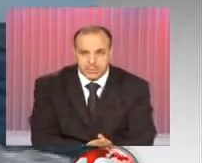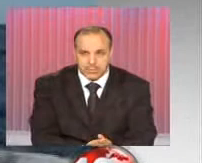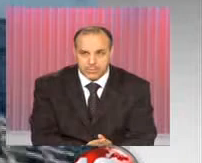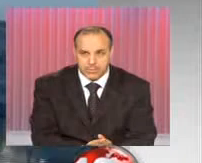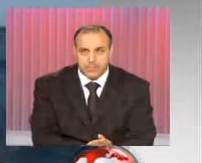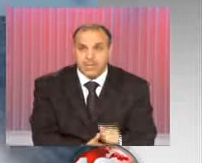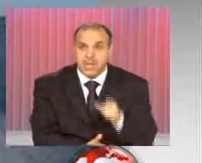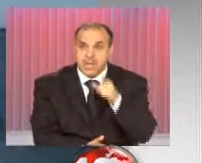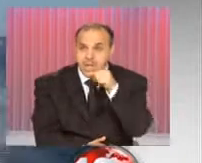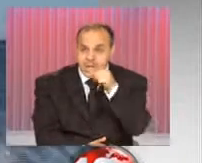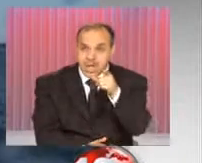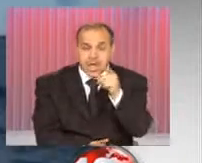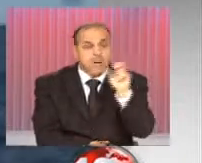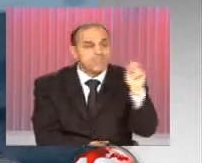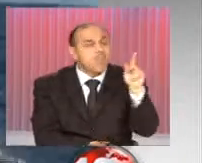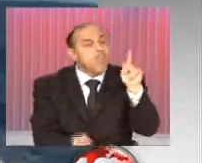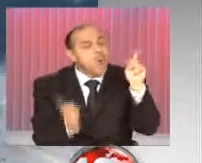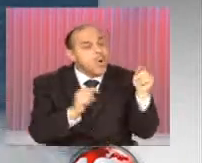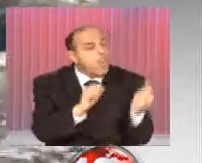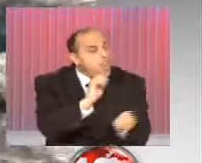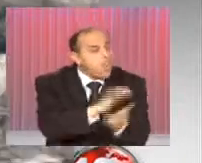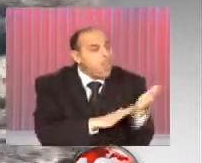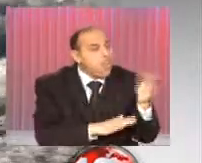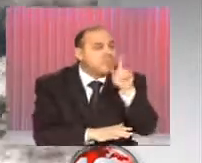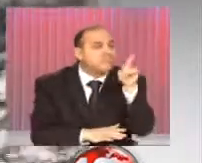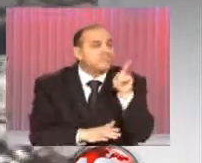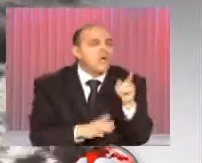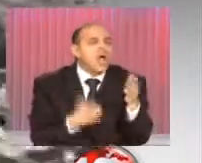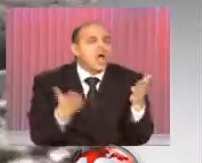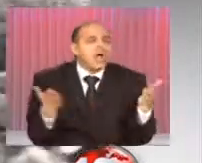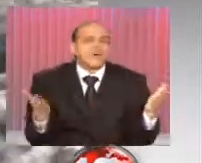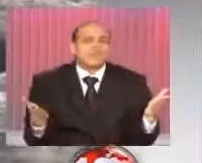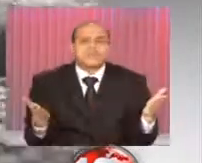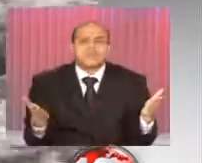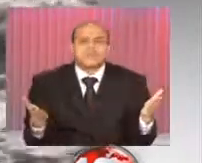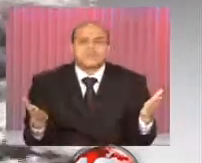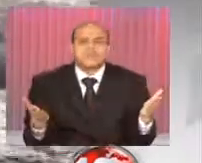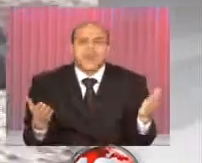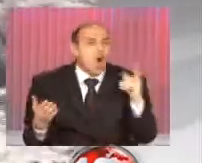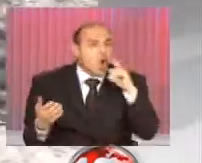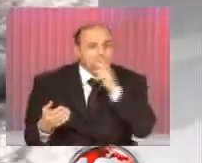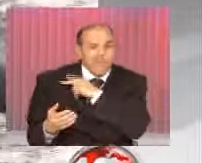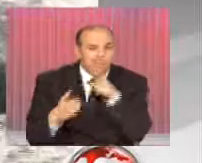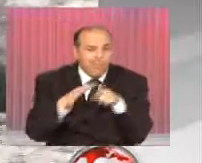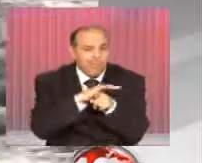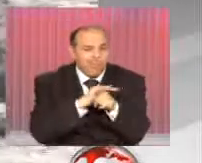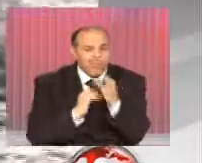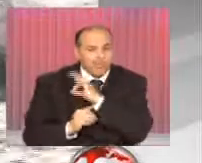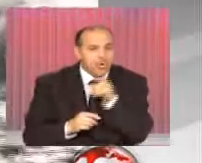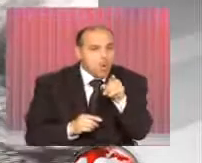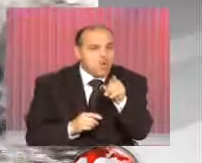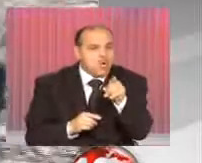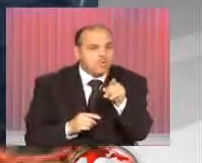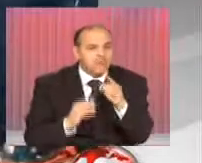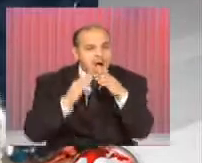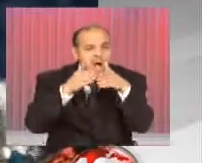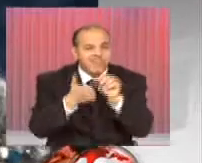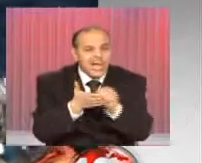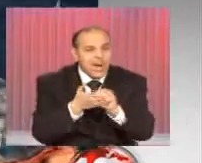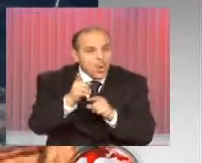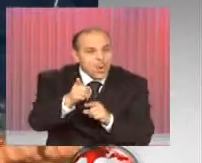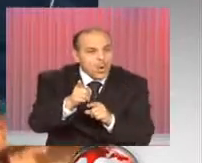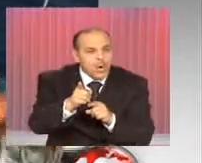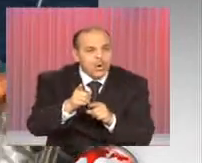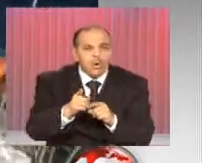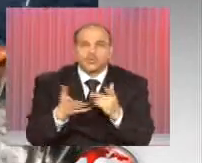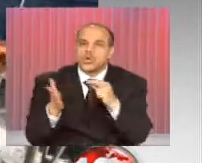هي إذن رحلة فرار أخرى من المجهول إلى المجهول، رحلات يبقى المهربون المستفيد الوحيد منها، فالمهاجرون